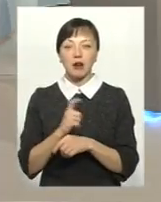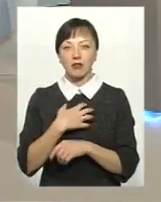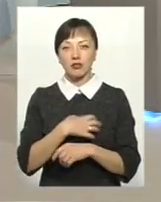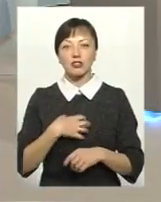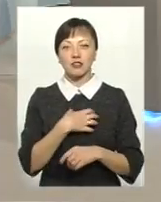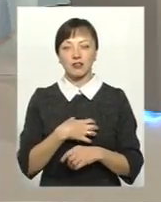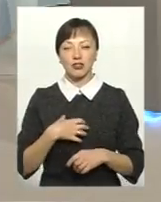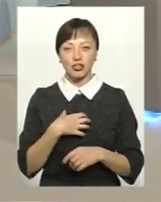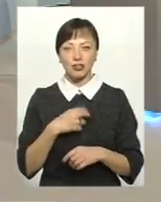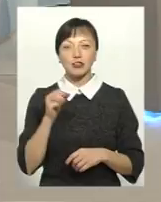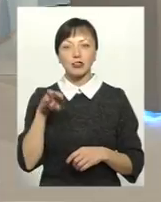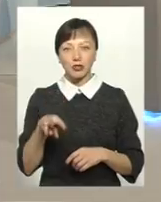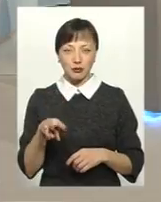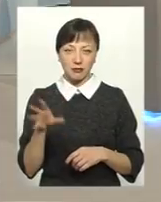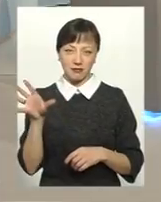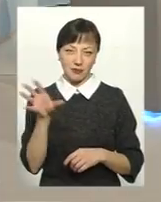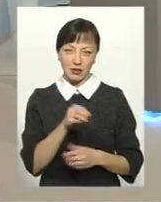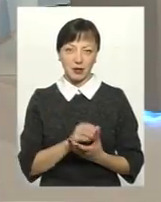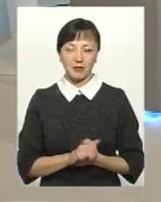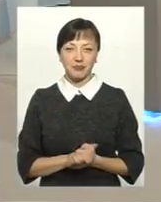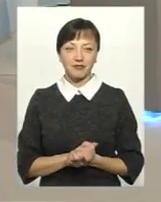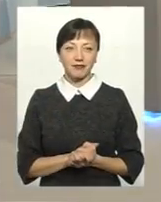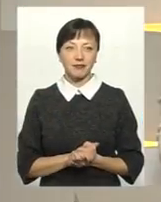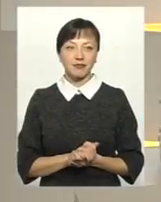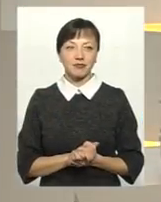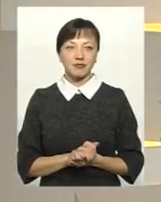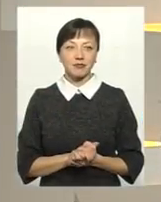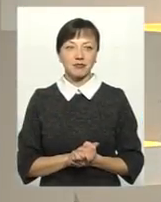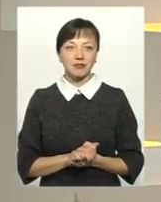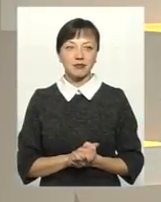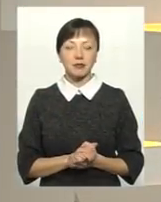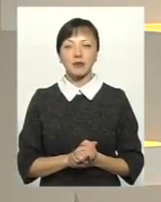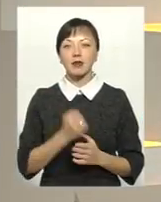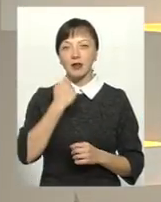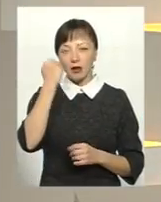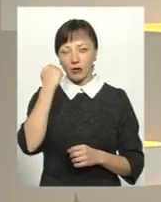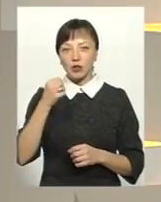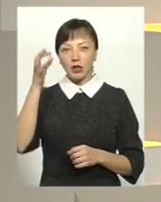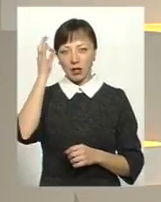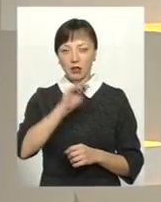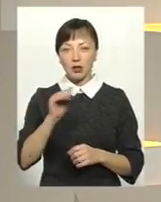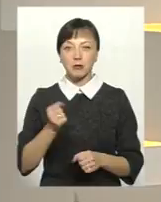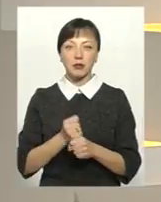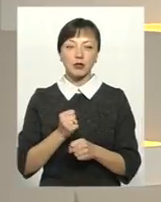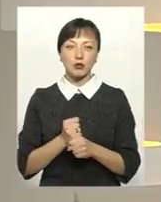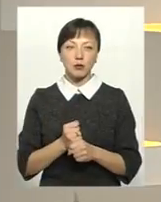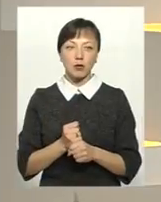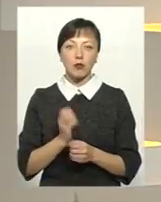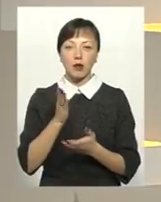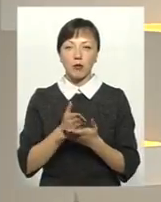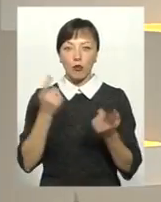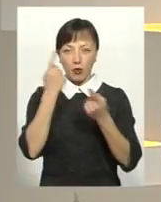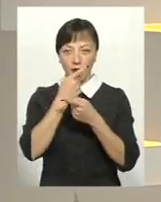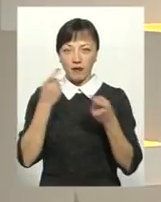важливіше за все. Дякую, пані Наталю. Хочу нагадати нашим телеглядачам, що ми працюємо у